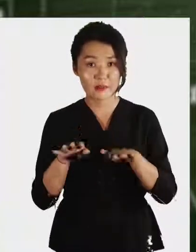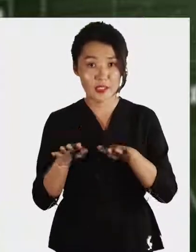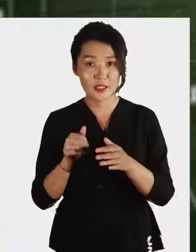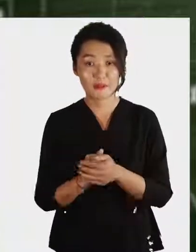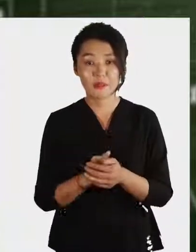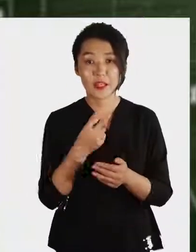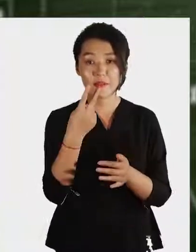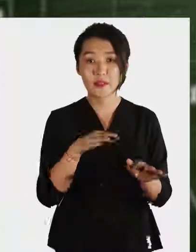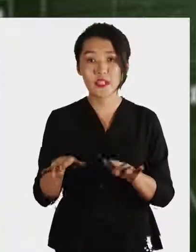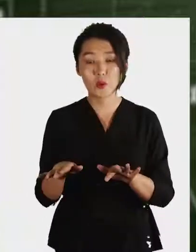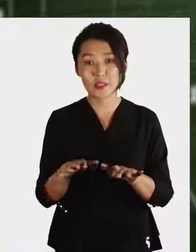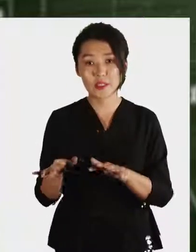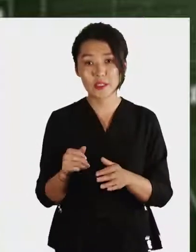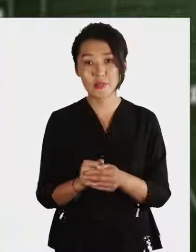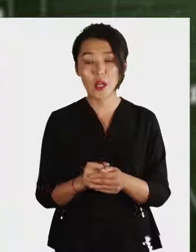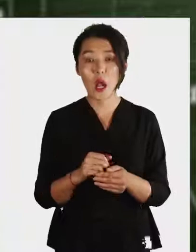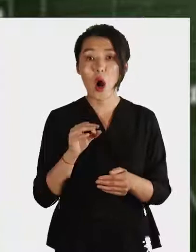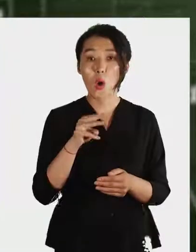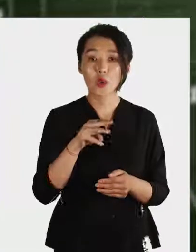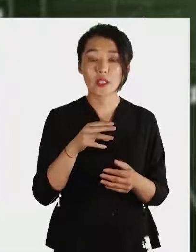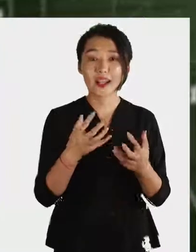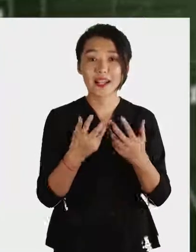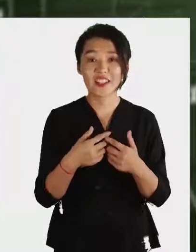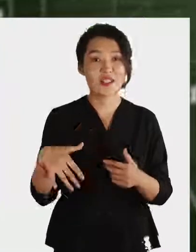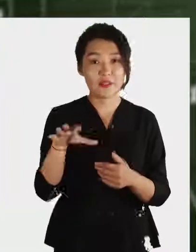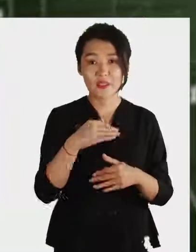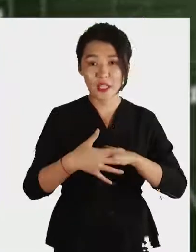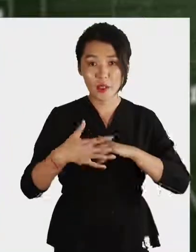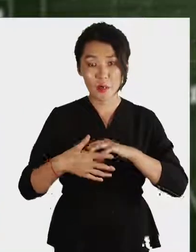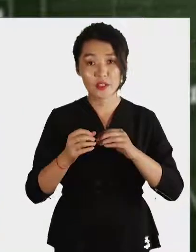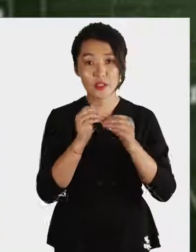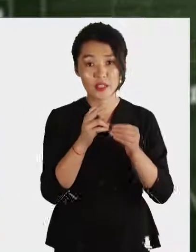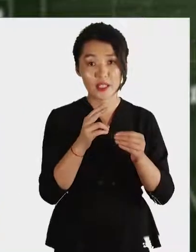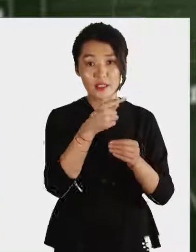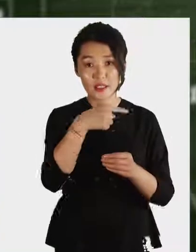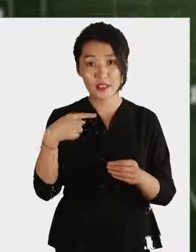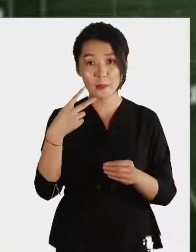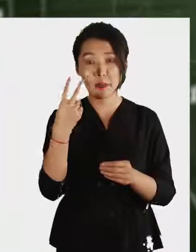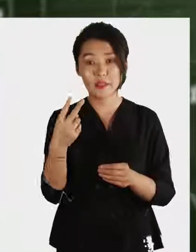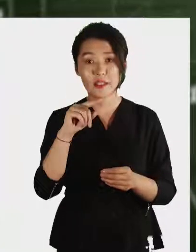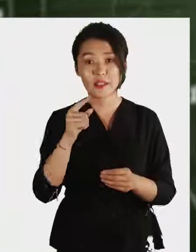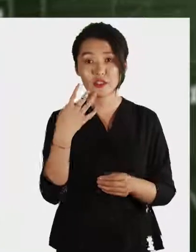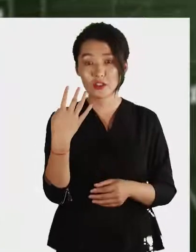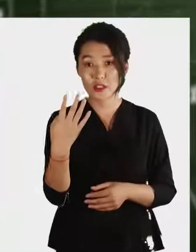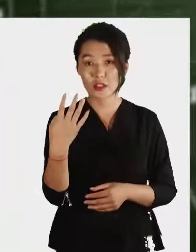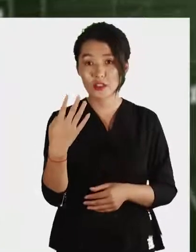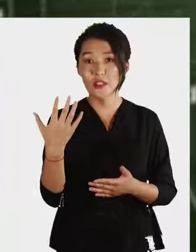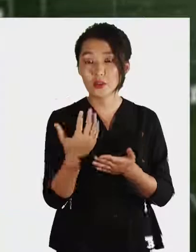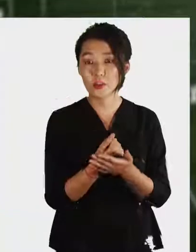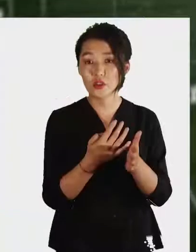2,4 килограмма теряется. И вторым действием от количества всей капусты 12